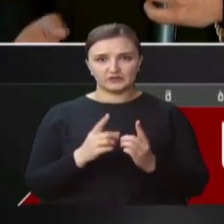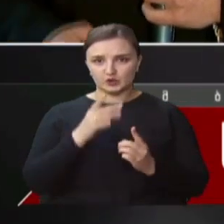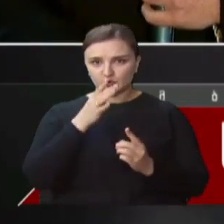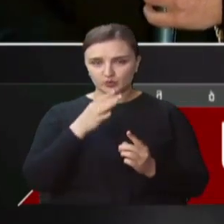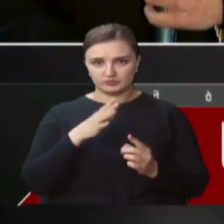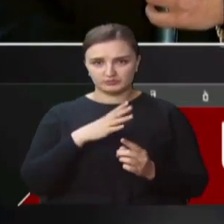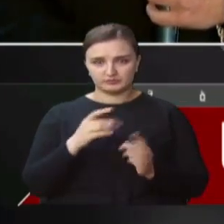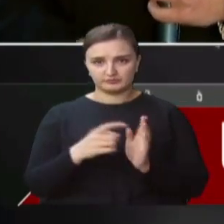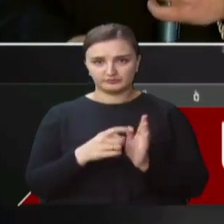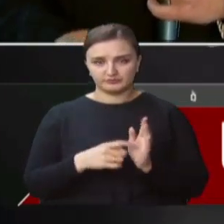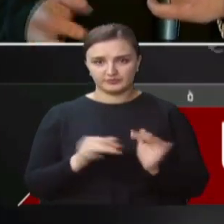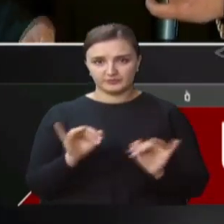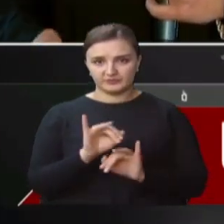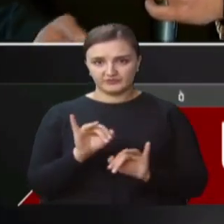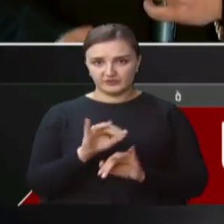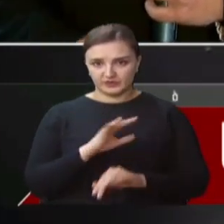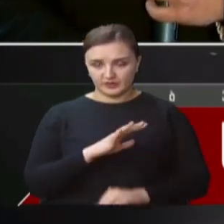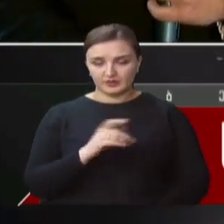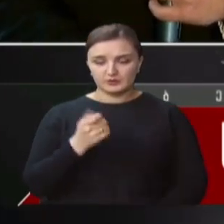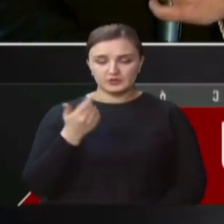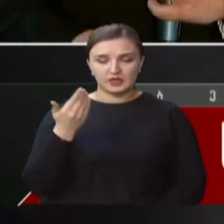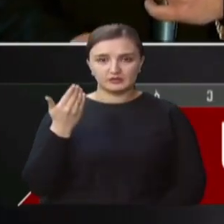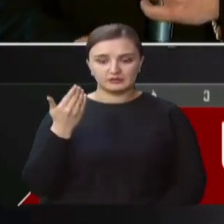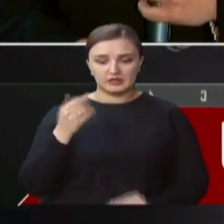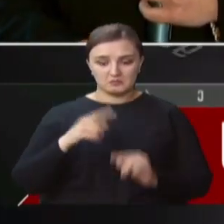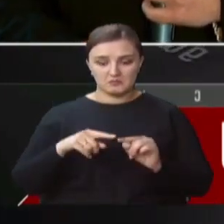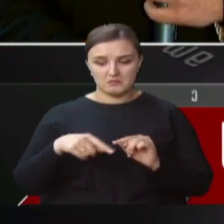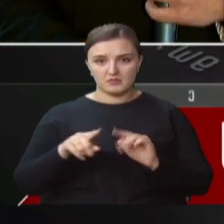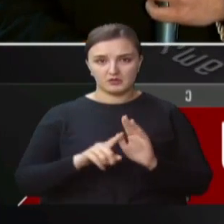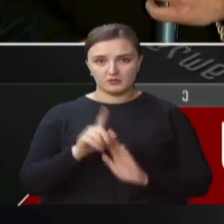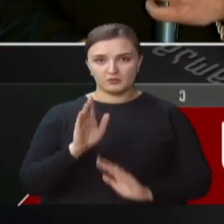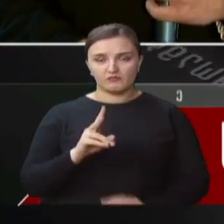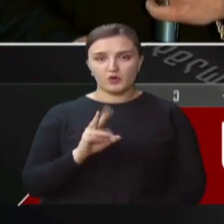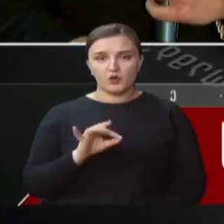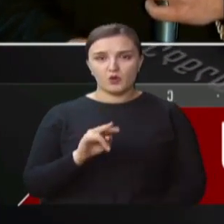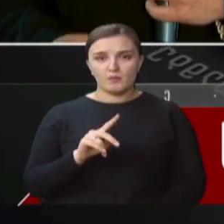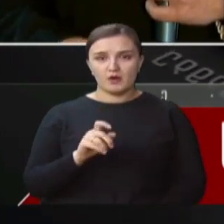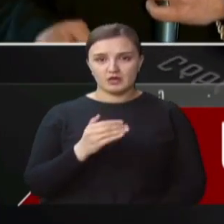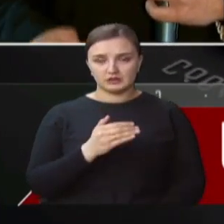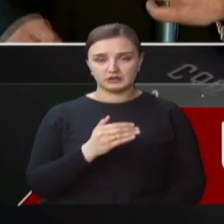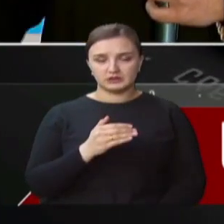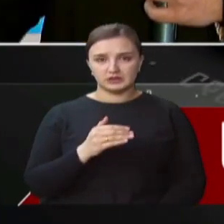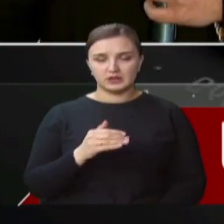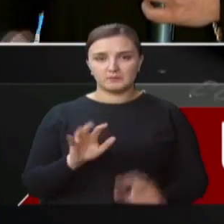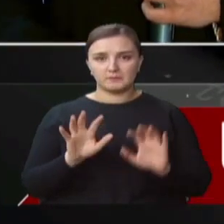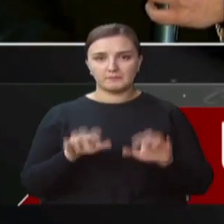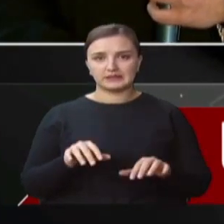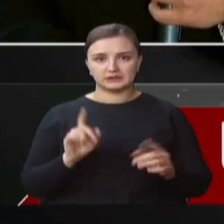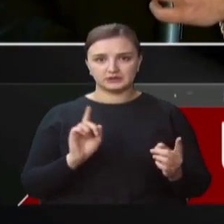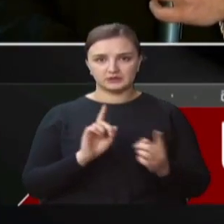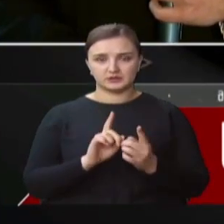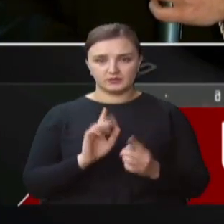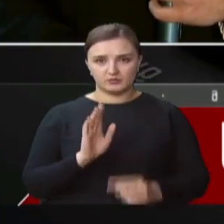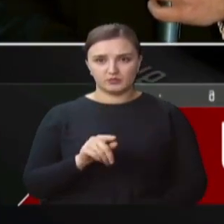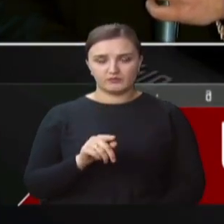ისაუბრეს. ცოტა ხანში კი დაიწყება ირაკლი კობახიძის შეხვედრა ევროპის საბჭოს საპარლამენტო ასამბლეის პრეზიდენტთან თინი ქოქსთან, რომელიც უკვე დღეს